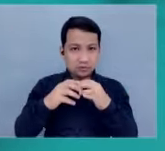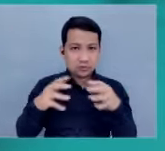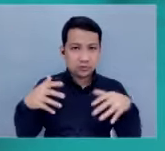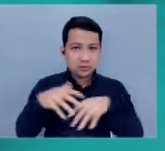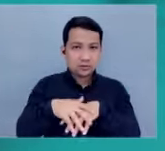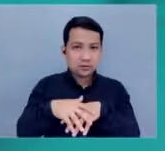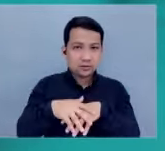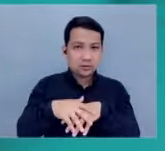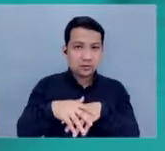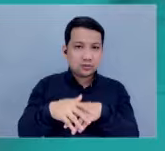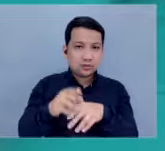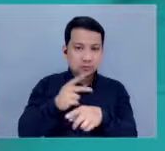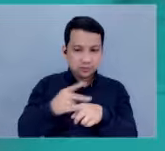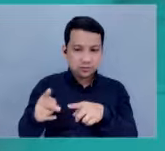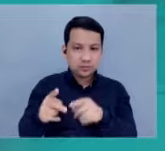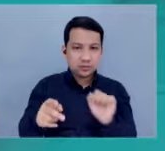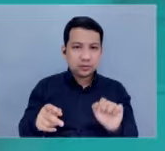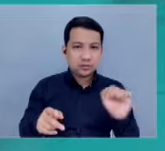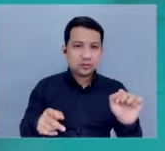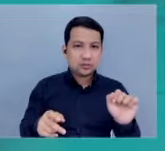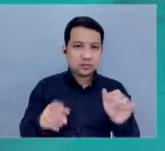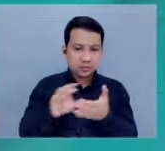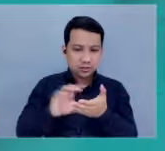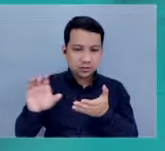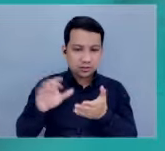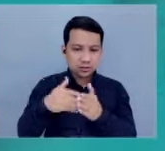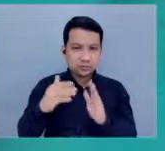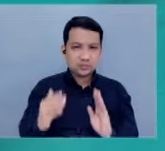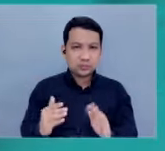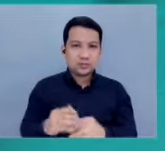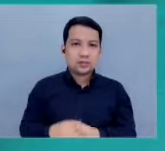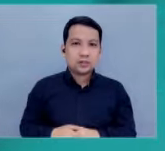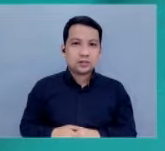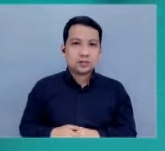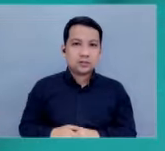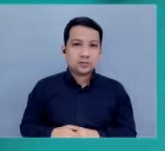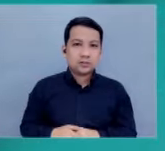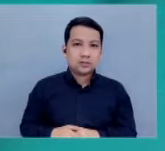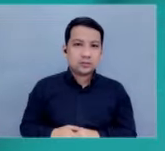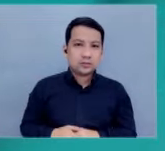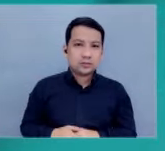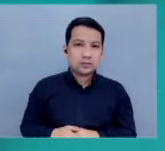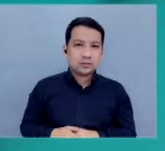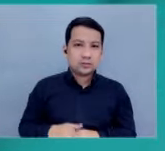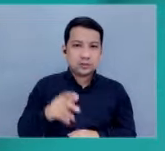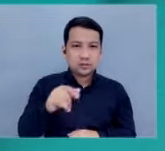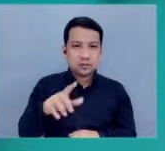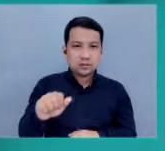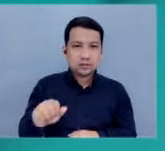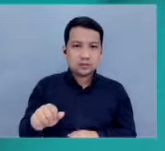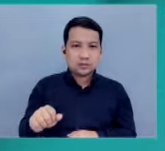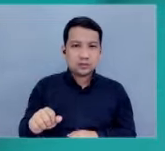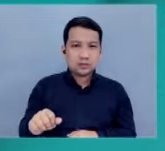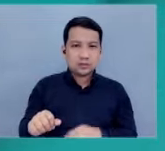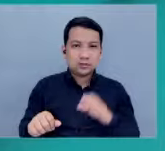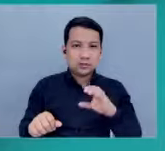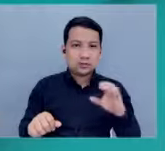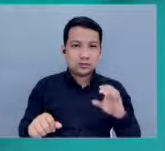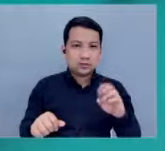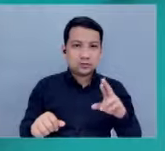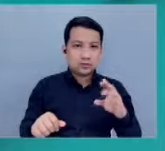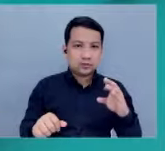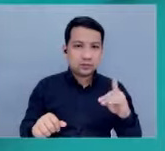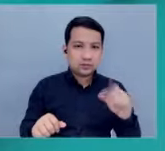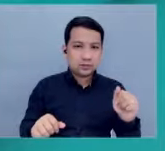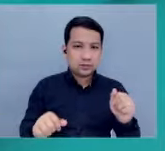veteranong professionals at mga college stars. Nandiyan ang mga hitters na sina Aya Laure at Sisi Rondina, middle